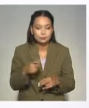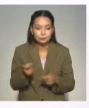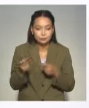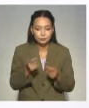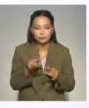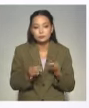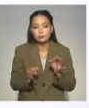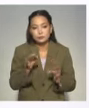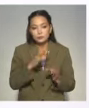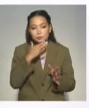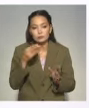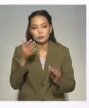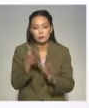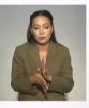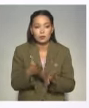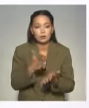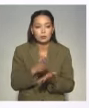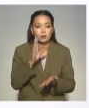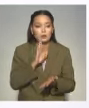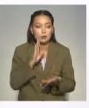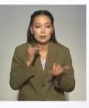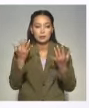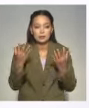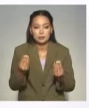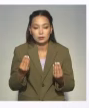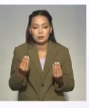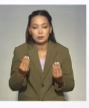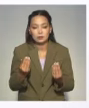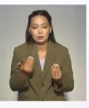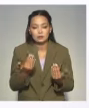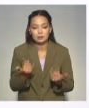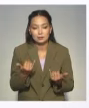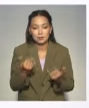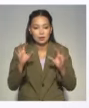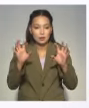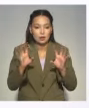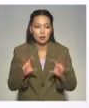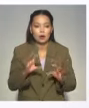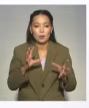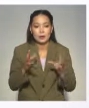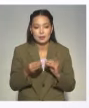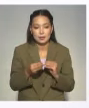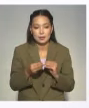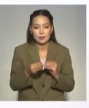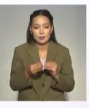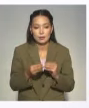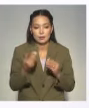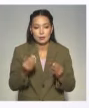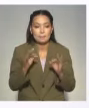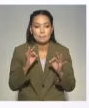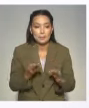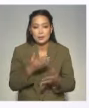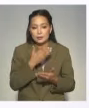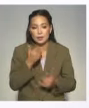тыс үлкен шығындар орын алып жатыр қазіргі таңда. Қолданыстағы заңнамаға сәйкес суды ұтымды